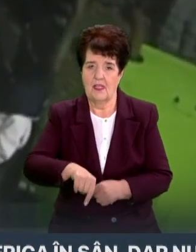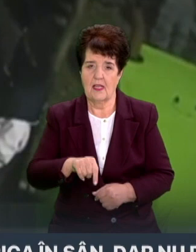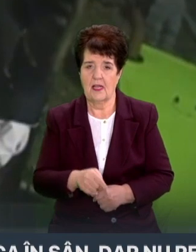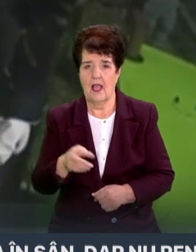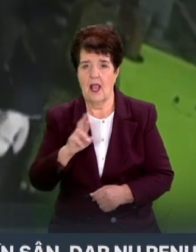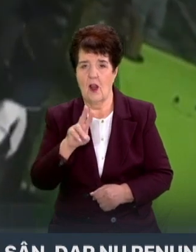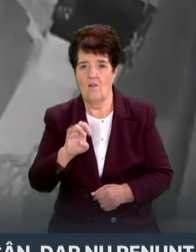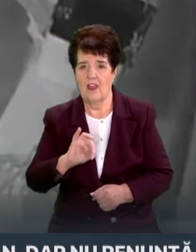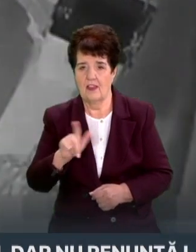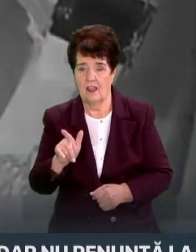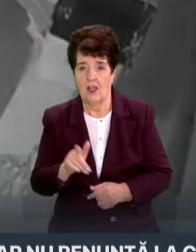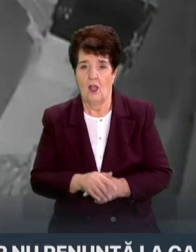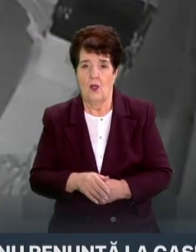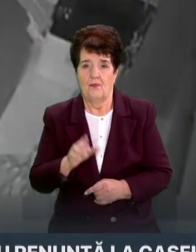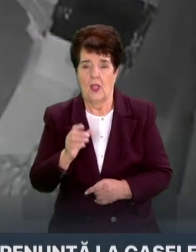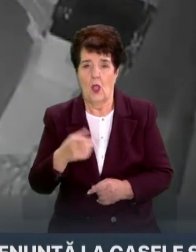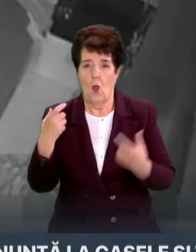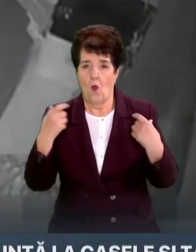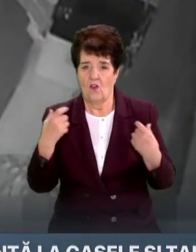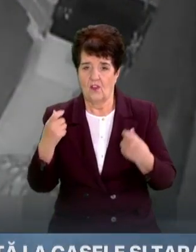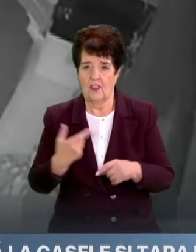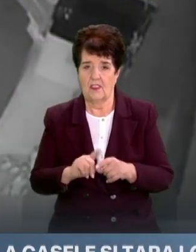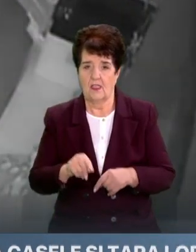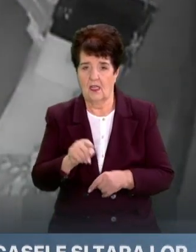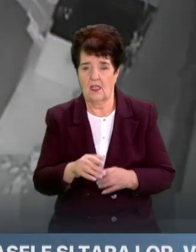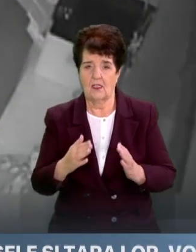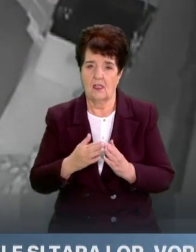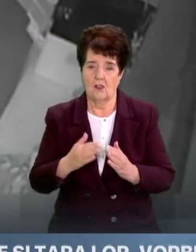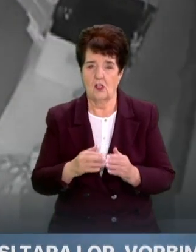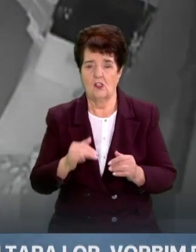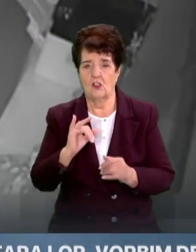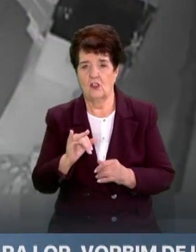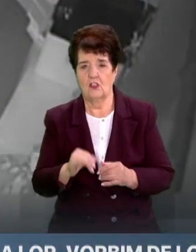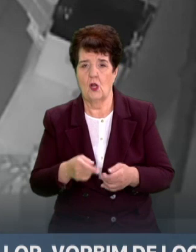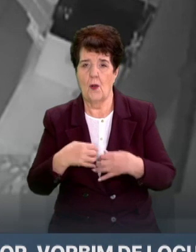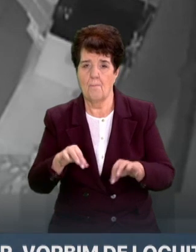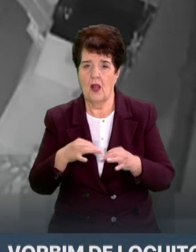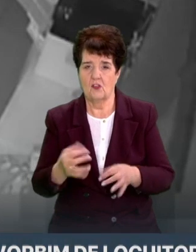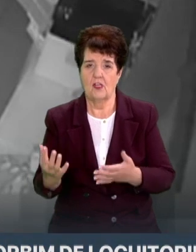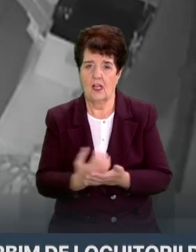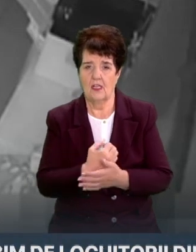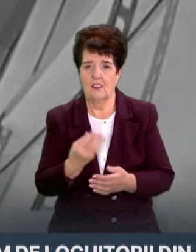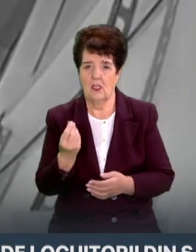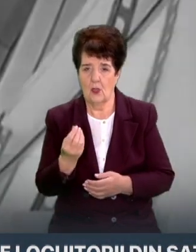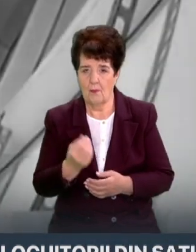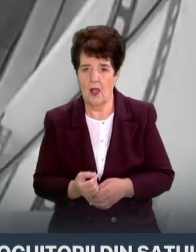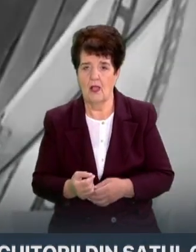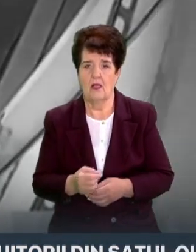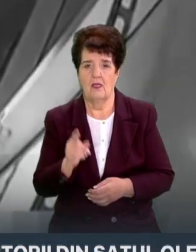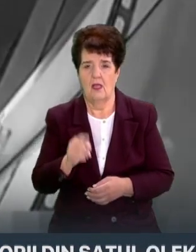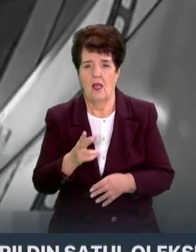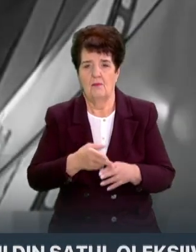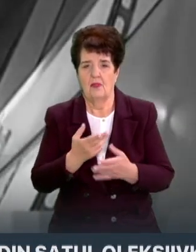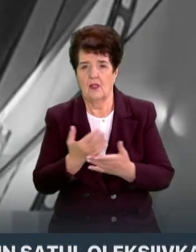Ofițerii de investigație au efectuat percheziții la domiciliile și în mașinile suspecților, unde au fost găsiți bani, rângi metalice, mijloace